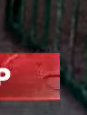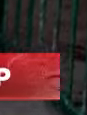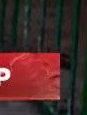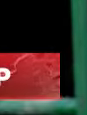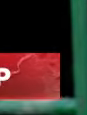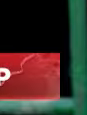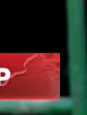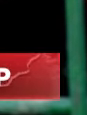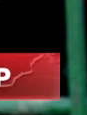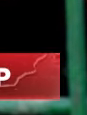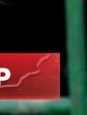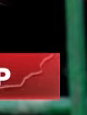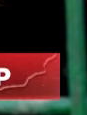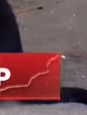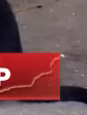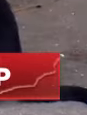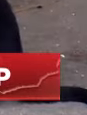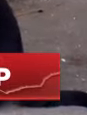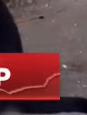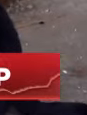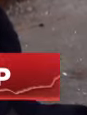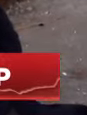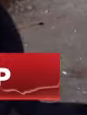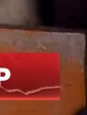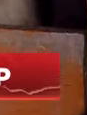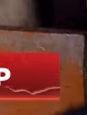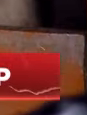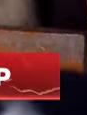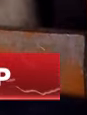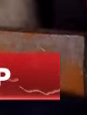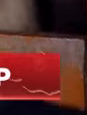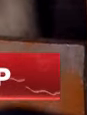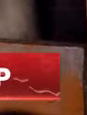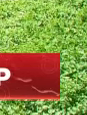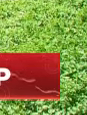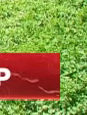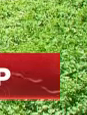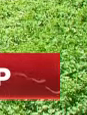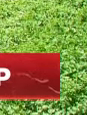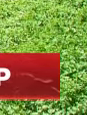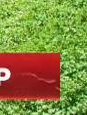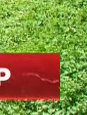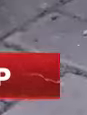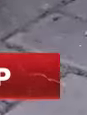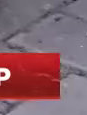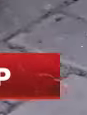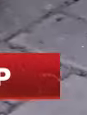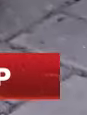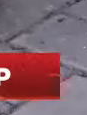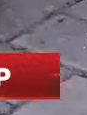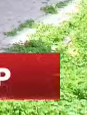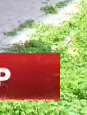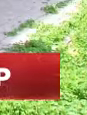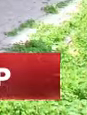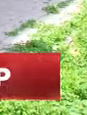Қазақстанға таза тұқымының иесі деген мәртебе берілді. Халықаралық кинология федерациясы қазақ тазысын ресми түрде ит тұқымы деп тану